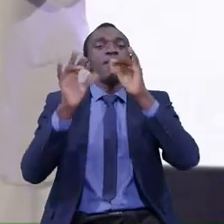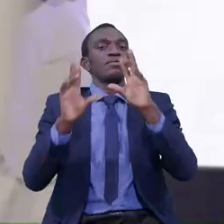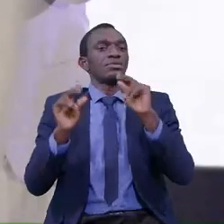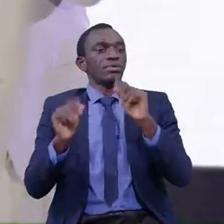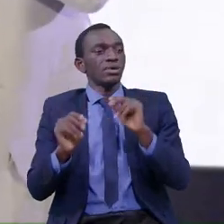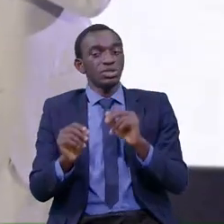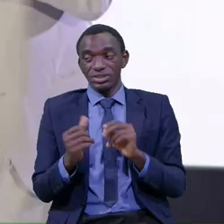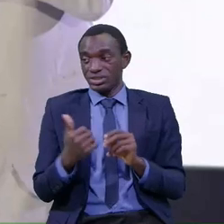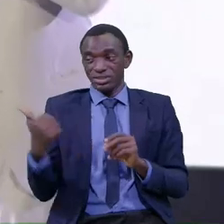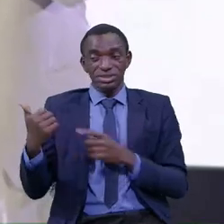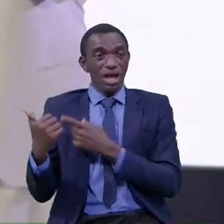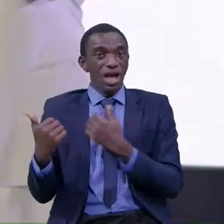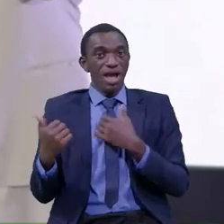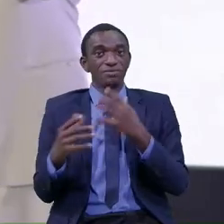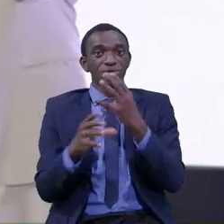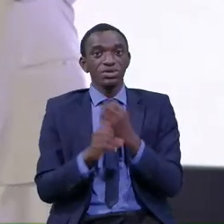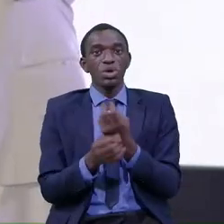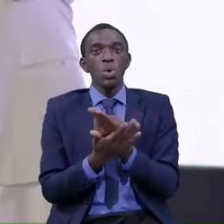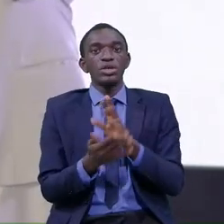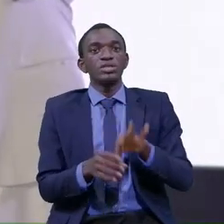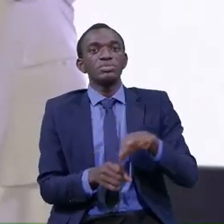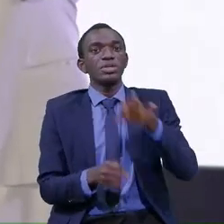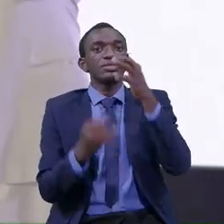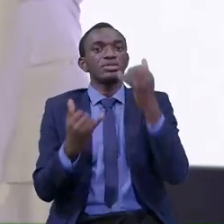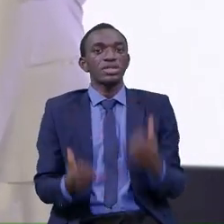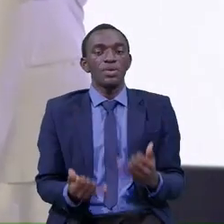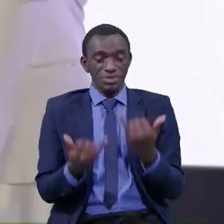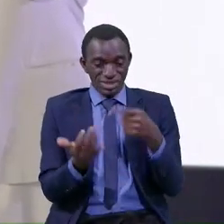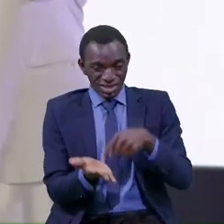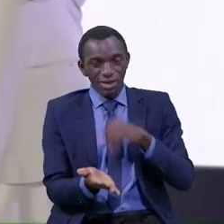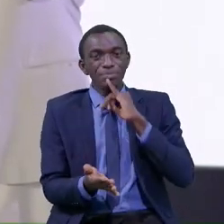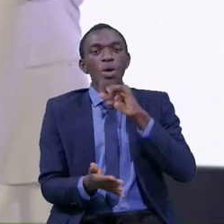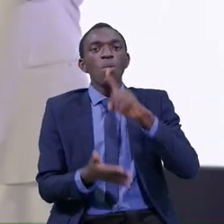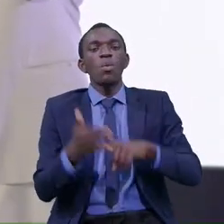ont reçu le Saint-Esprit maintenant. C'est ce que Christ avait donné.